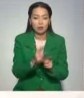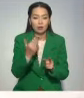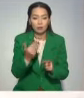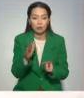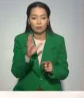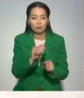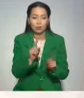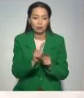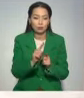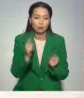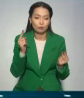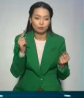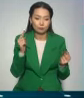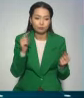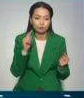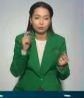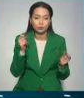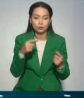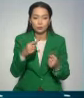прилетит он соответственно позже